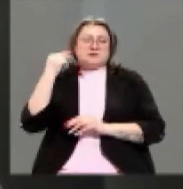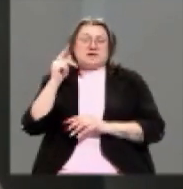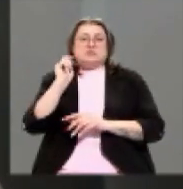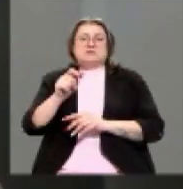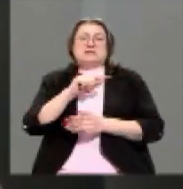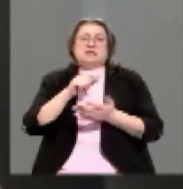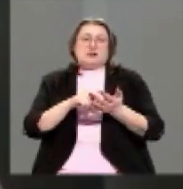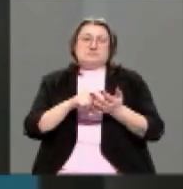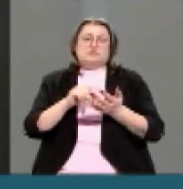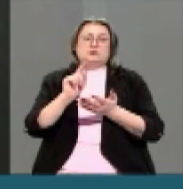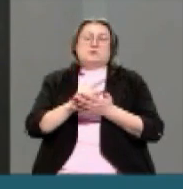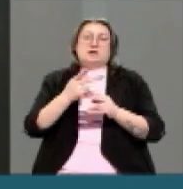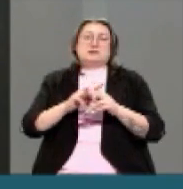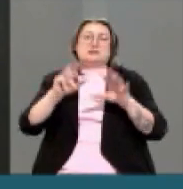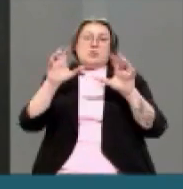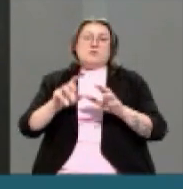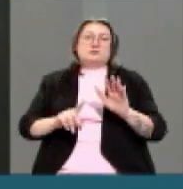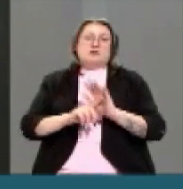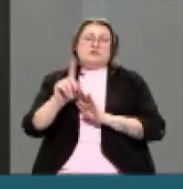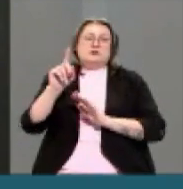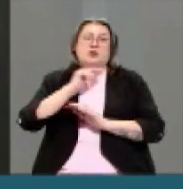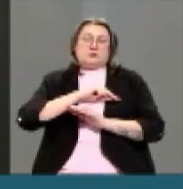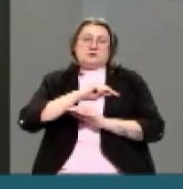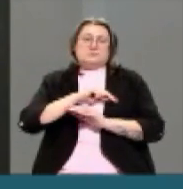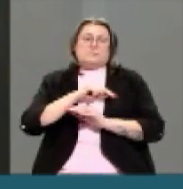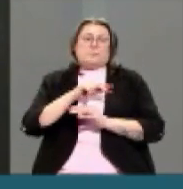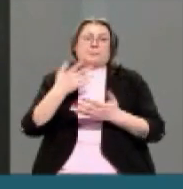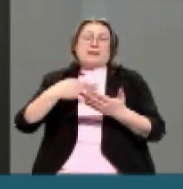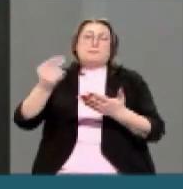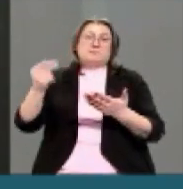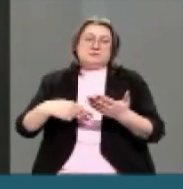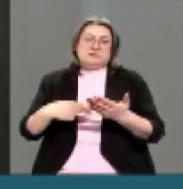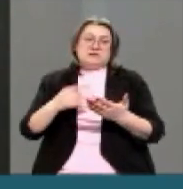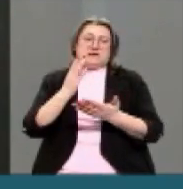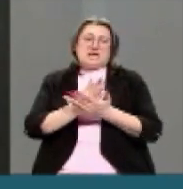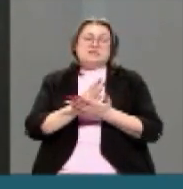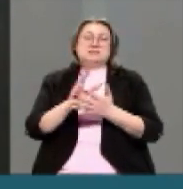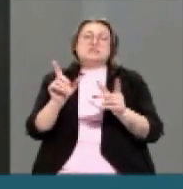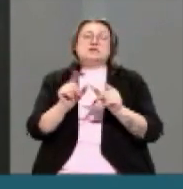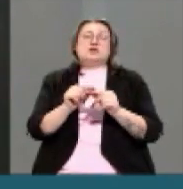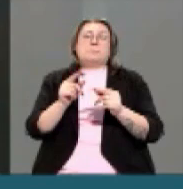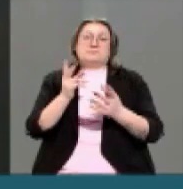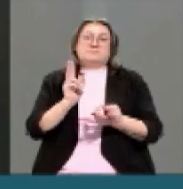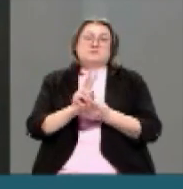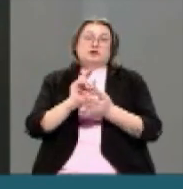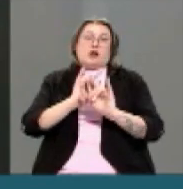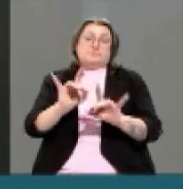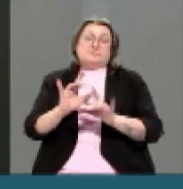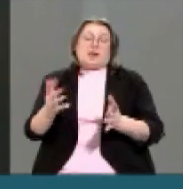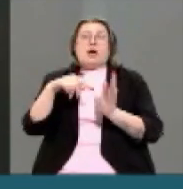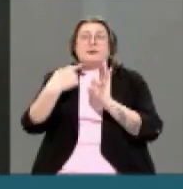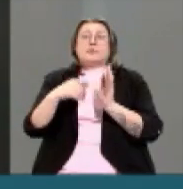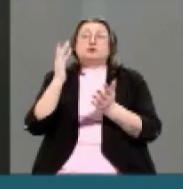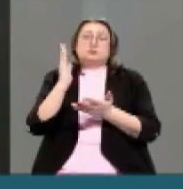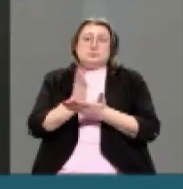поставил задачу, чтобы этот закон начал работать, закон подписан, поэтому есть чем, что называется, встречаться. Конечно, вопросы